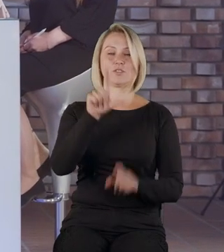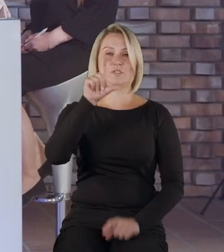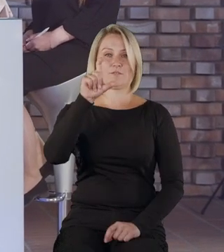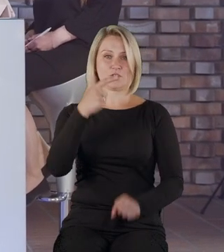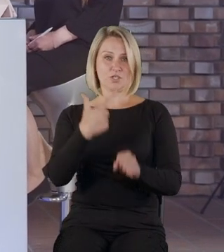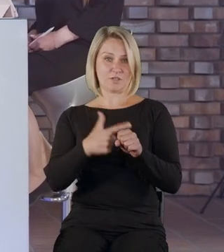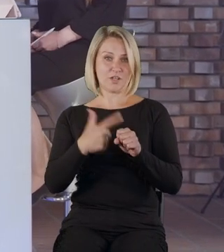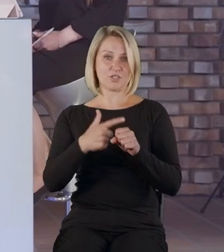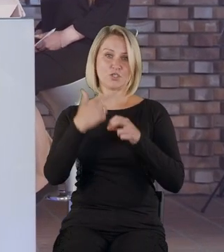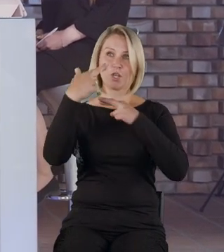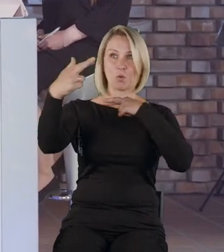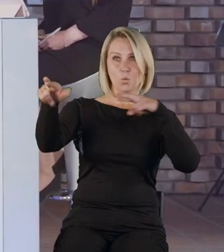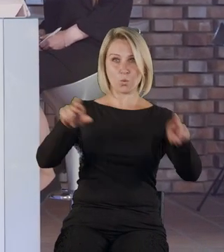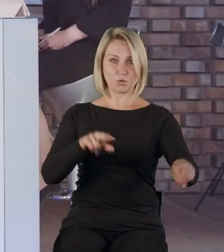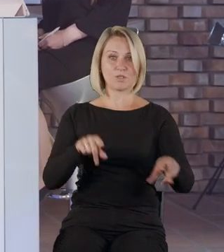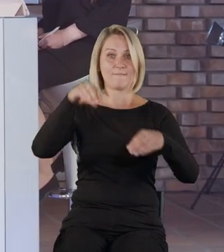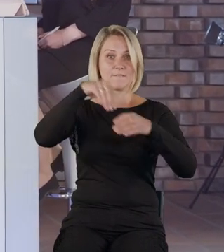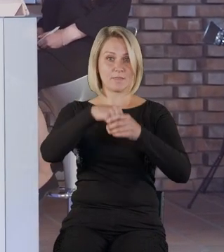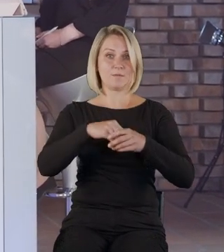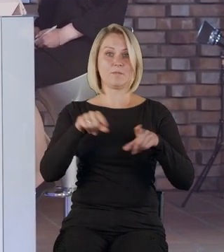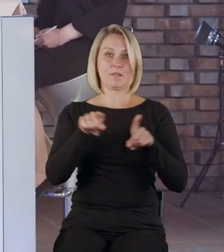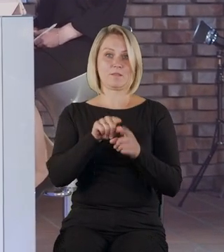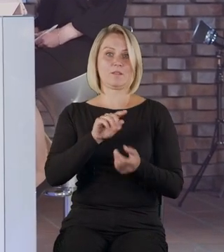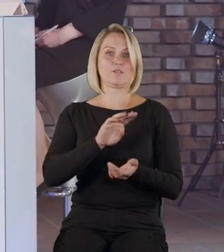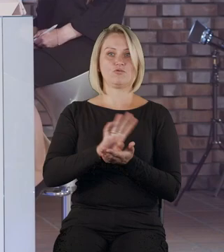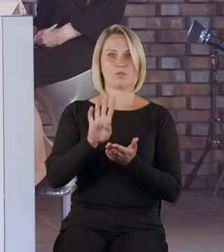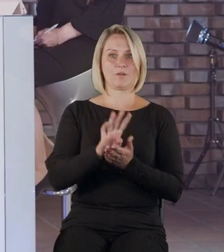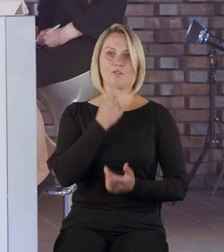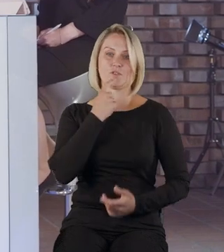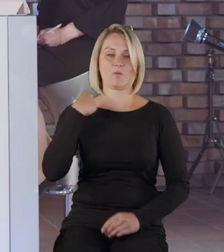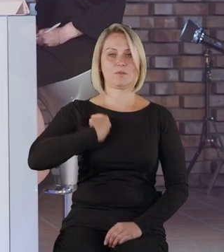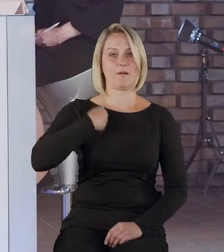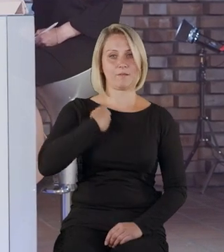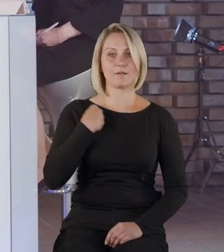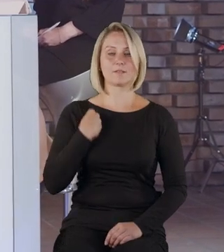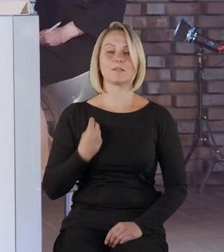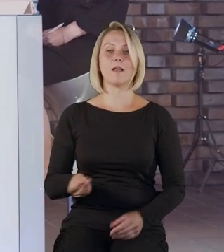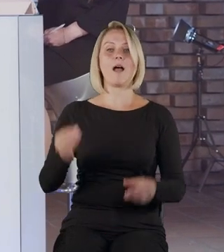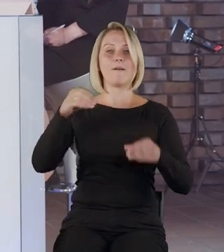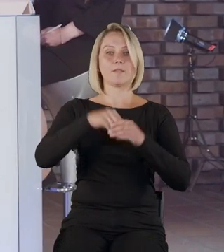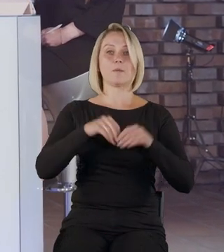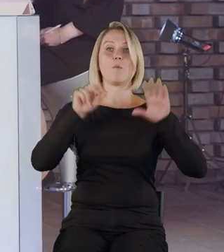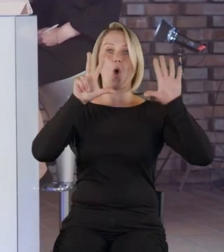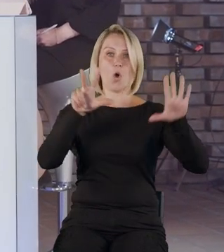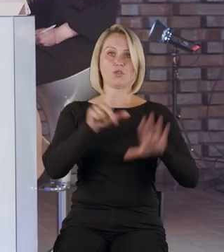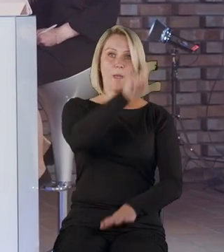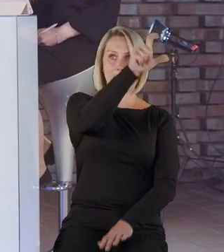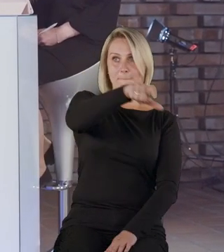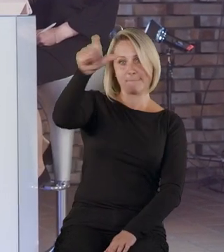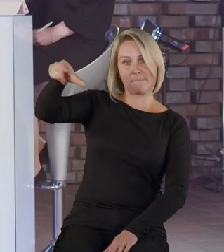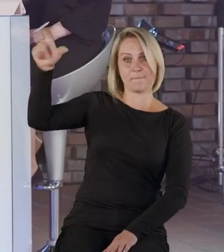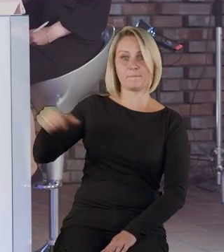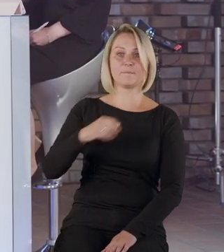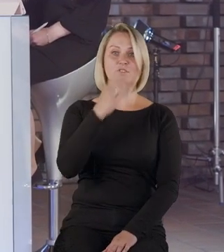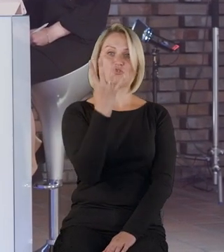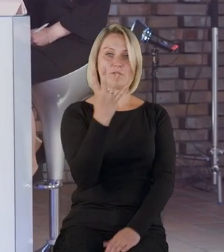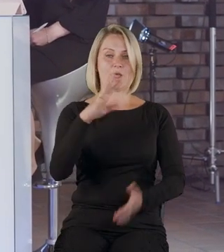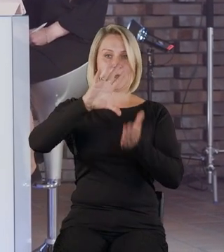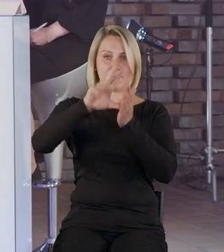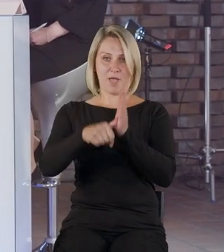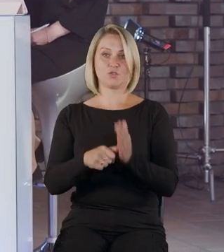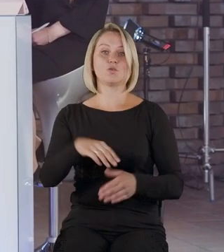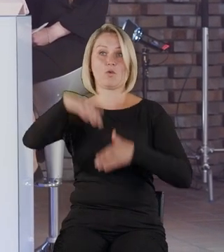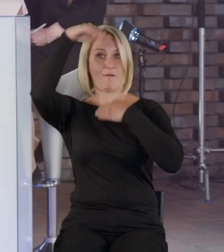229 specjalności, w tym aż 14 również w języku angielskim. A to wszystko na 8 wydziałach znajdujących się w 4 miastach